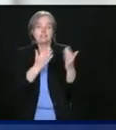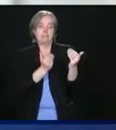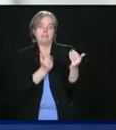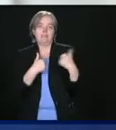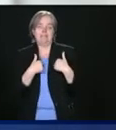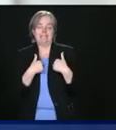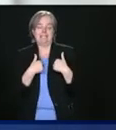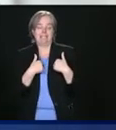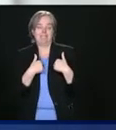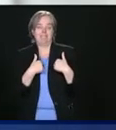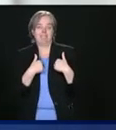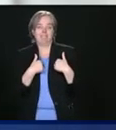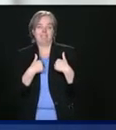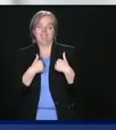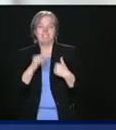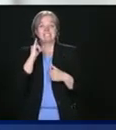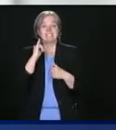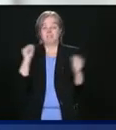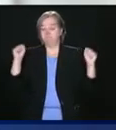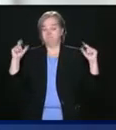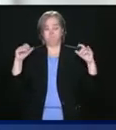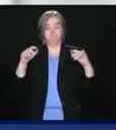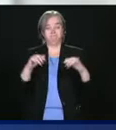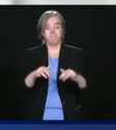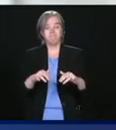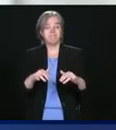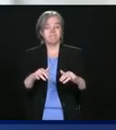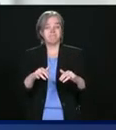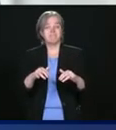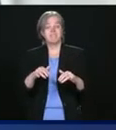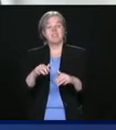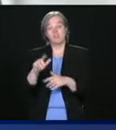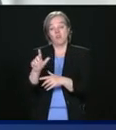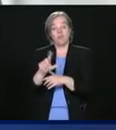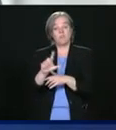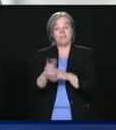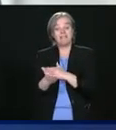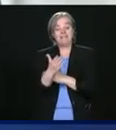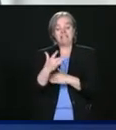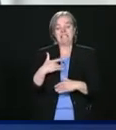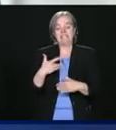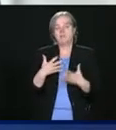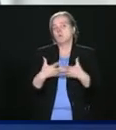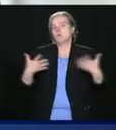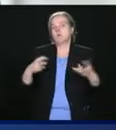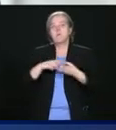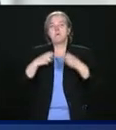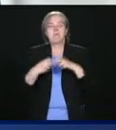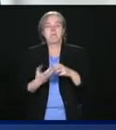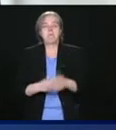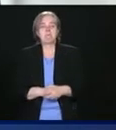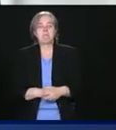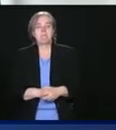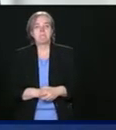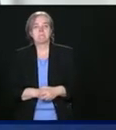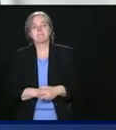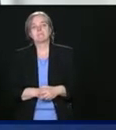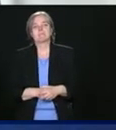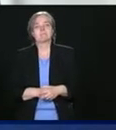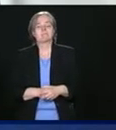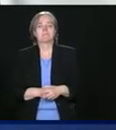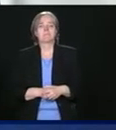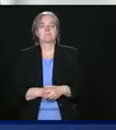serait un vrai problème si nous devions retourner au Parlement lundi matin. And follow up, Teresa.